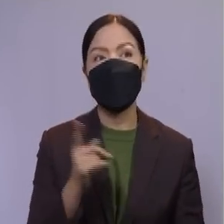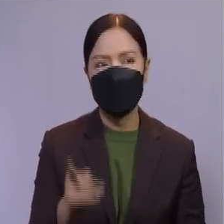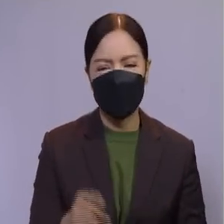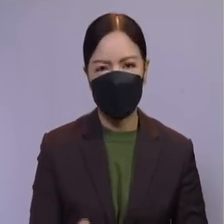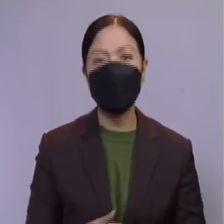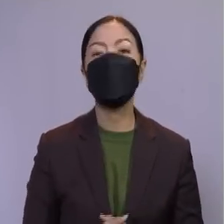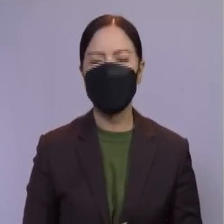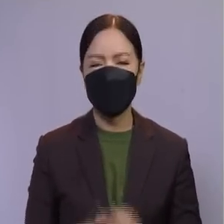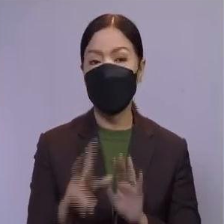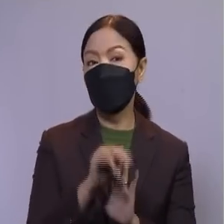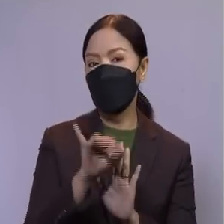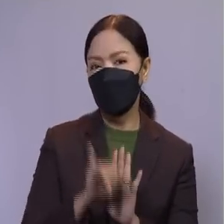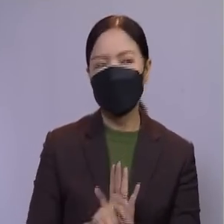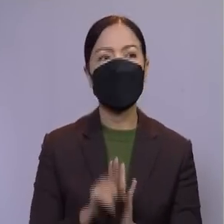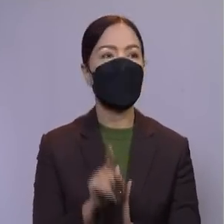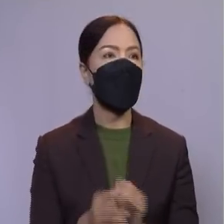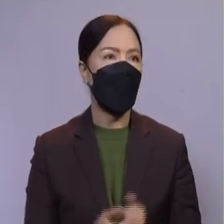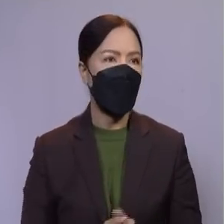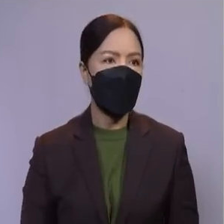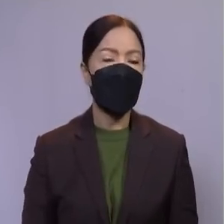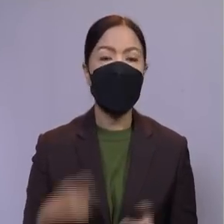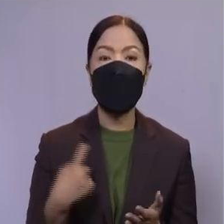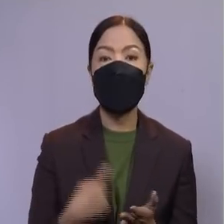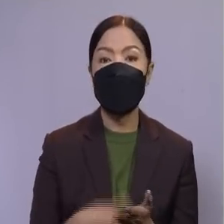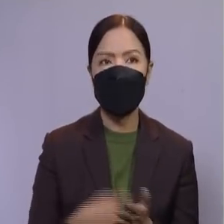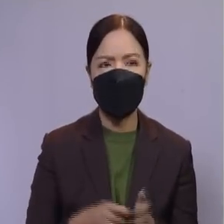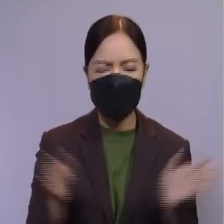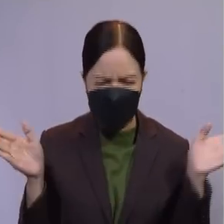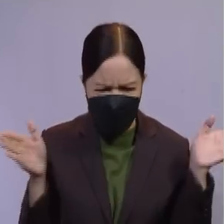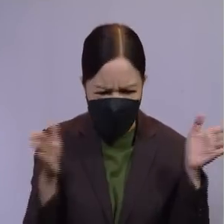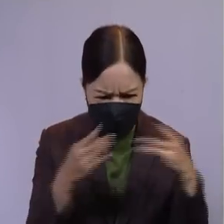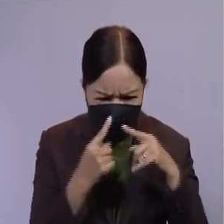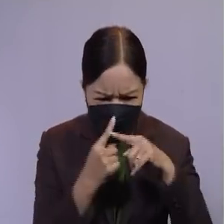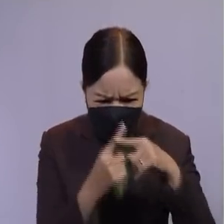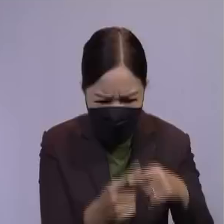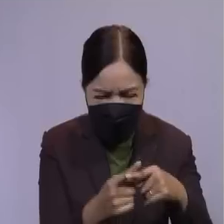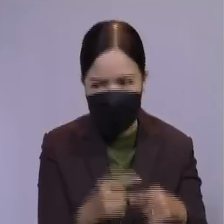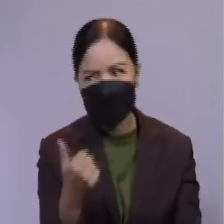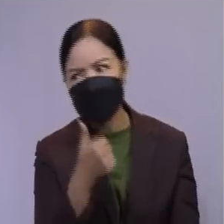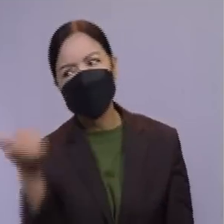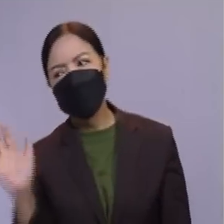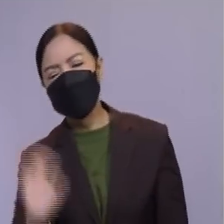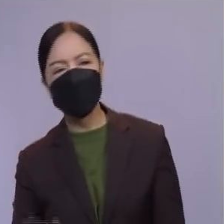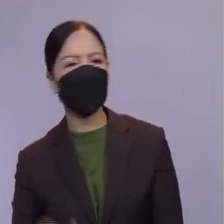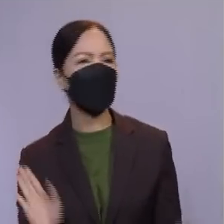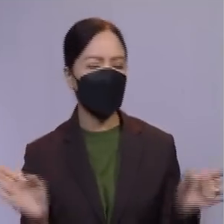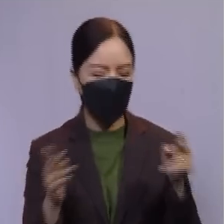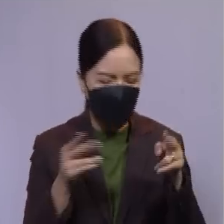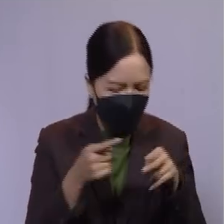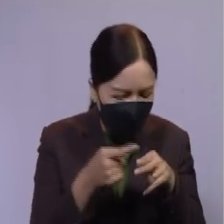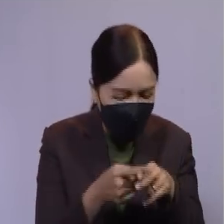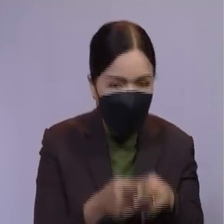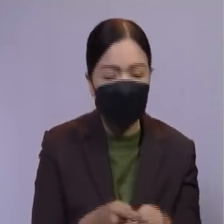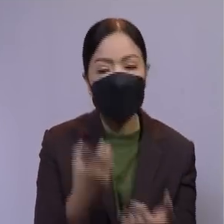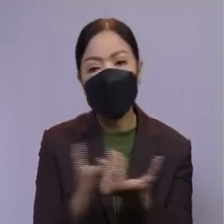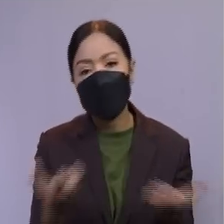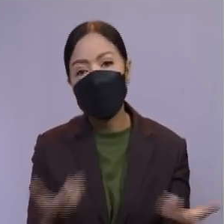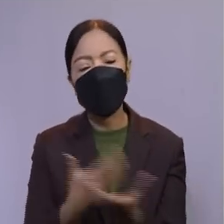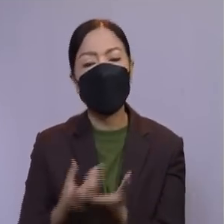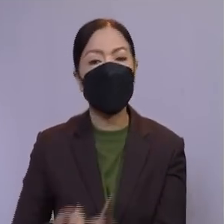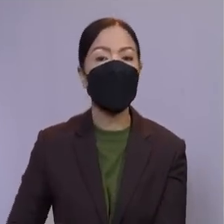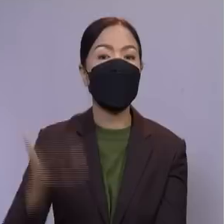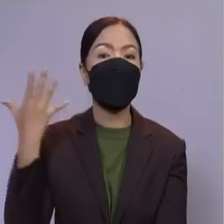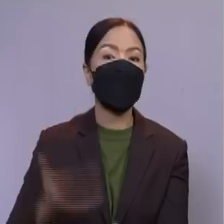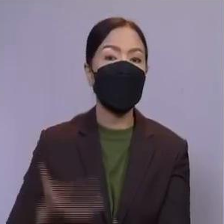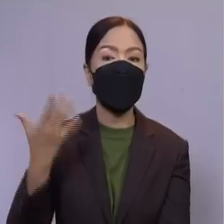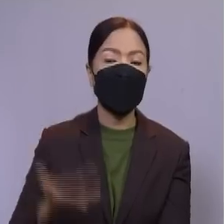จัดหนักนโยบายนี้เรียกว่าเหมือนจะไม่ได้โฟกัสงานอื่นเลยข้าวของขึ้นราคาก็ไม่หยุดแต่ว่าสินค้าเกษตรกลับต้อง